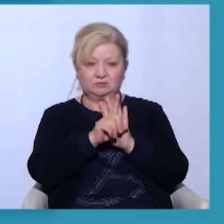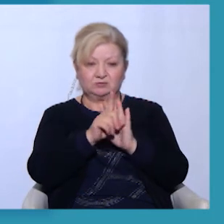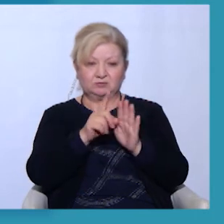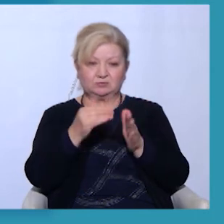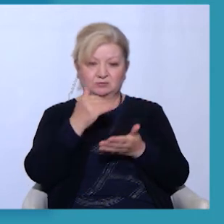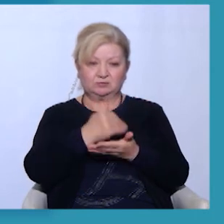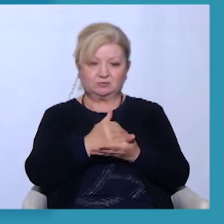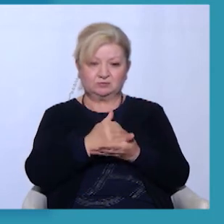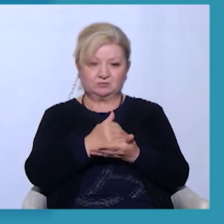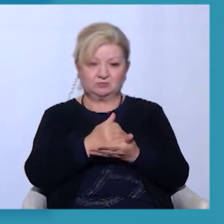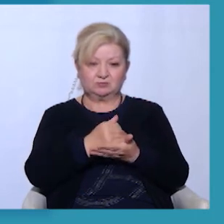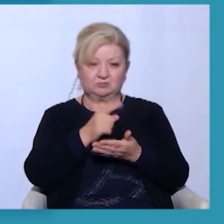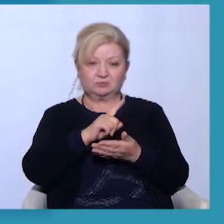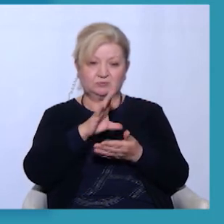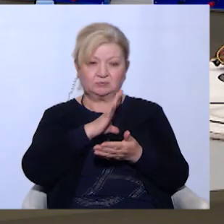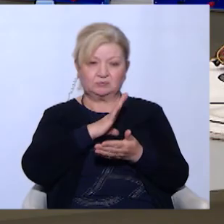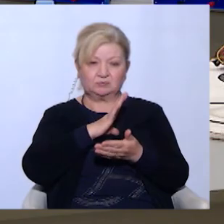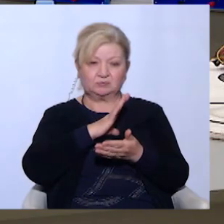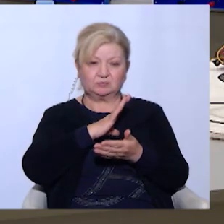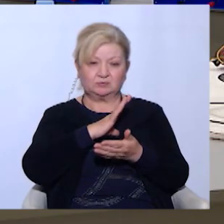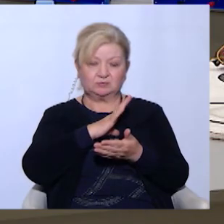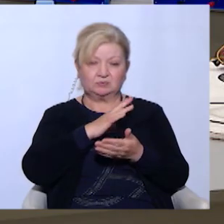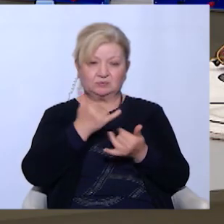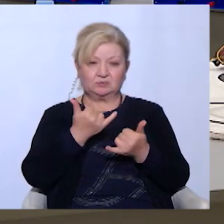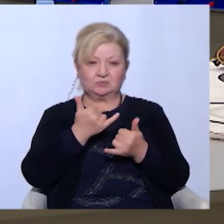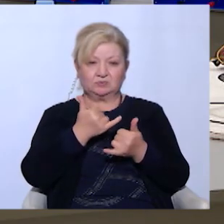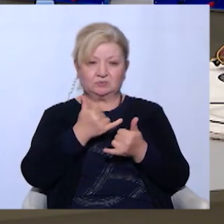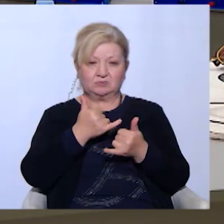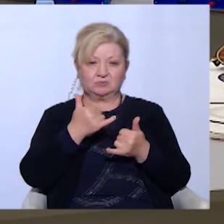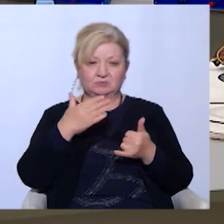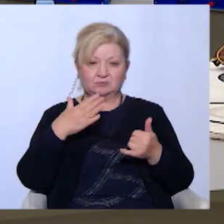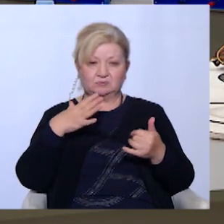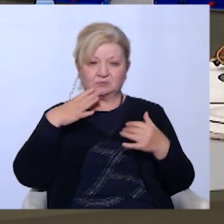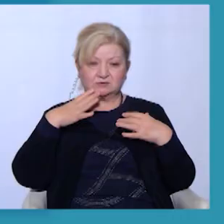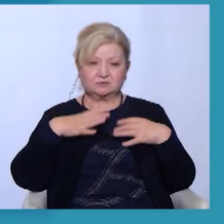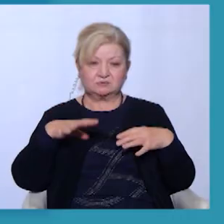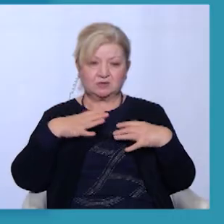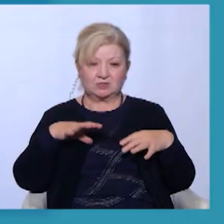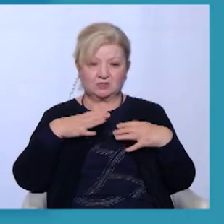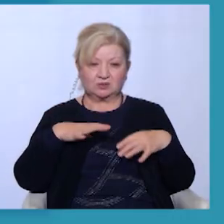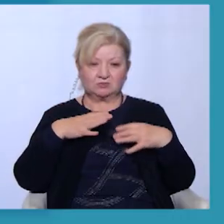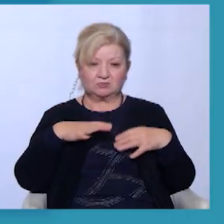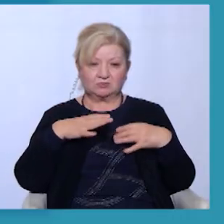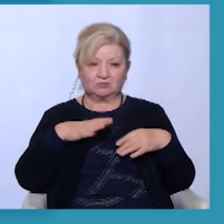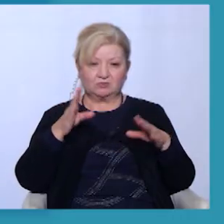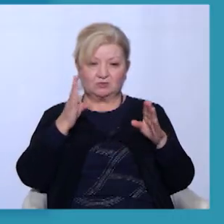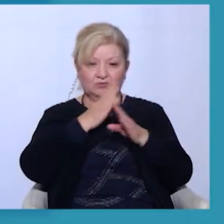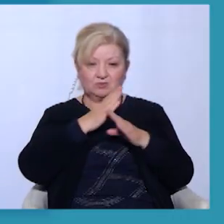ეხლა საწყისი პოზიცია და მოდით ნასწავლი მელოდია შეასრულოს საქართველოს ჰიმნი.